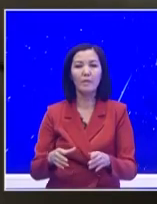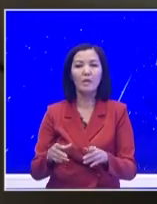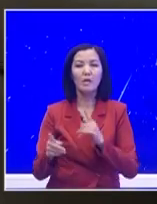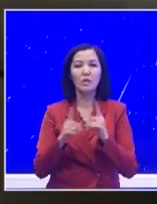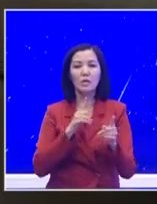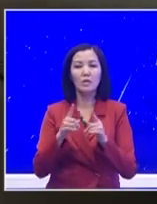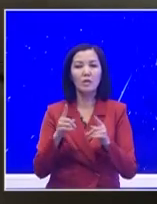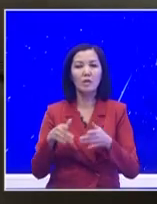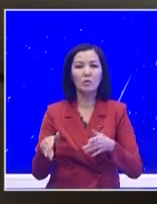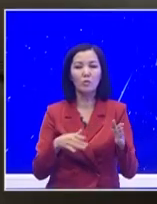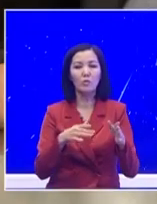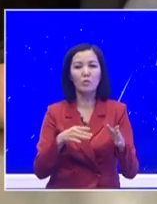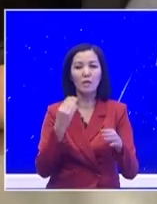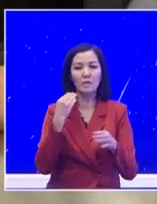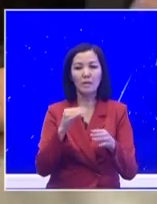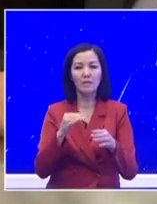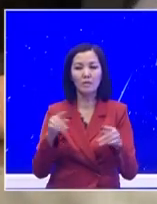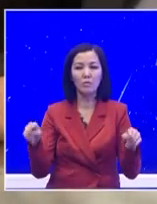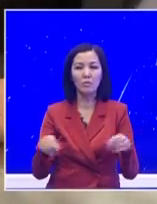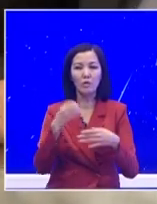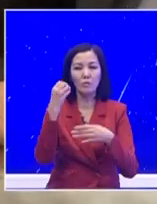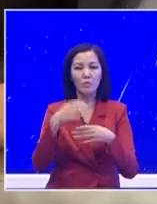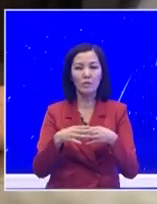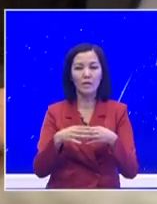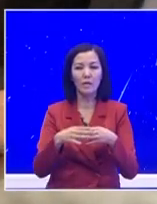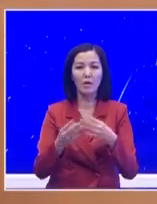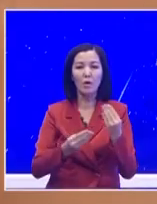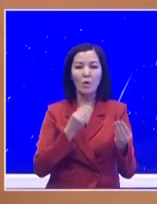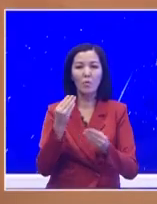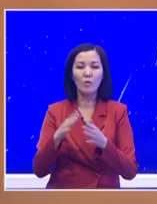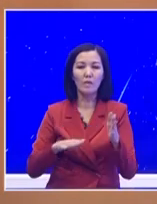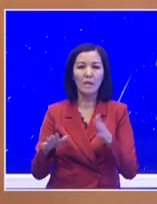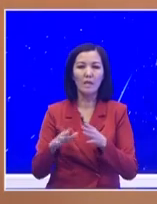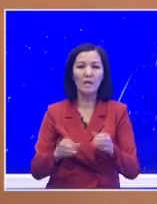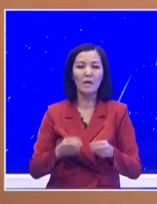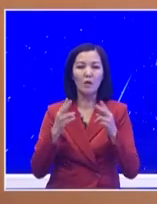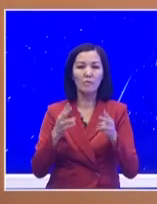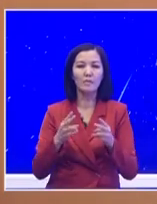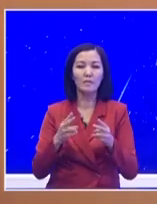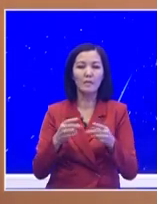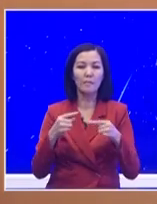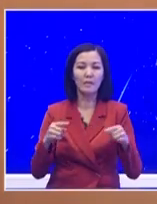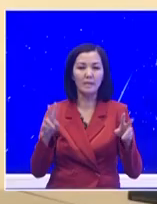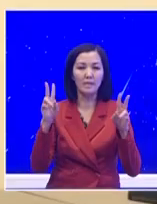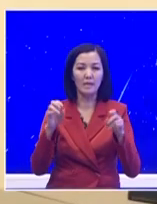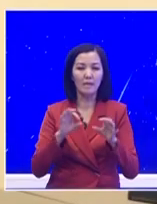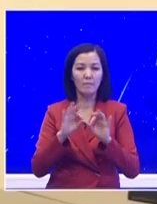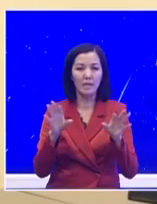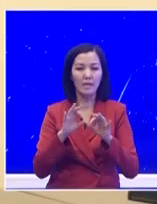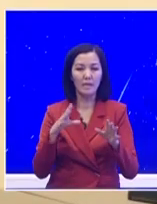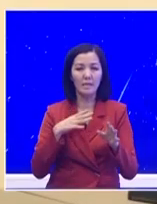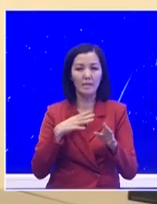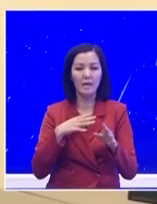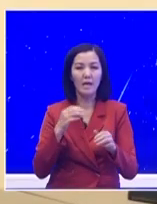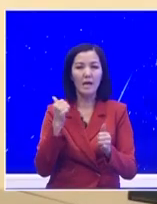жол сапасы, мүгедектерге арналған оңалту орталығы, балалар ойын алаңы, жолдағы қауіпсіздік және тағы да басқа мәселелер көтерілді. Мұнда